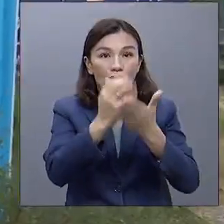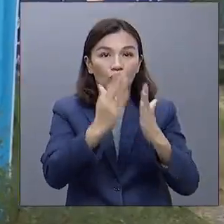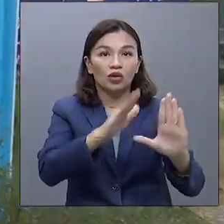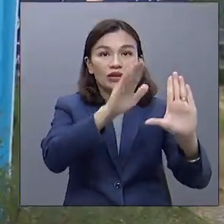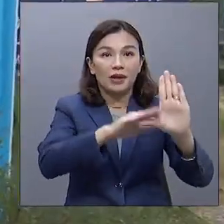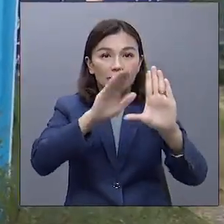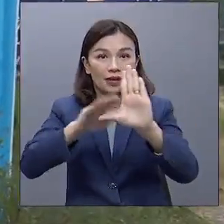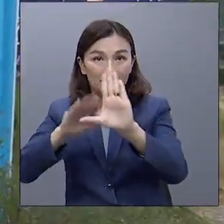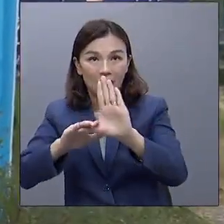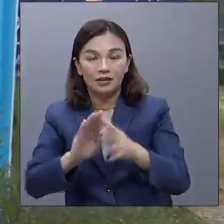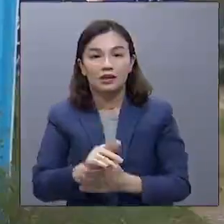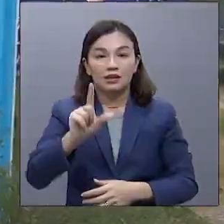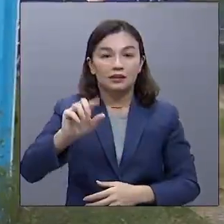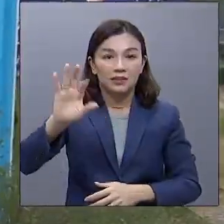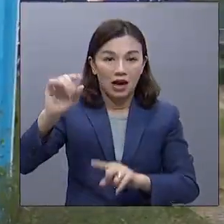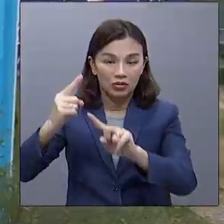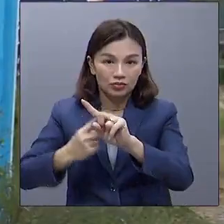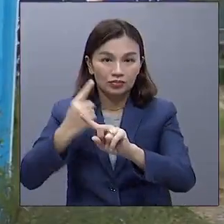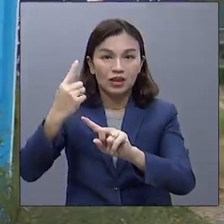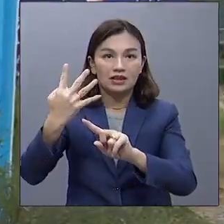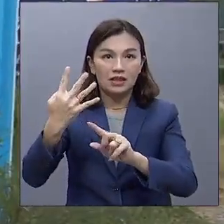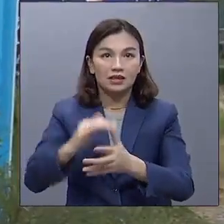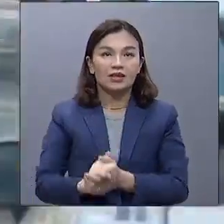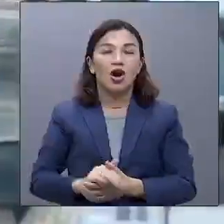29เมษายนพลเอกประยุจันทร์โอชาแคนดิเดต